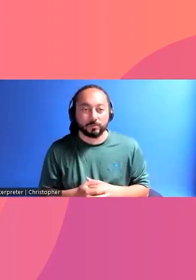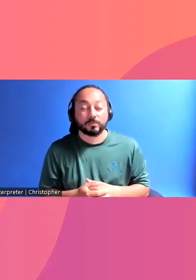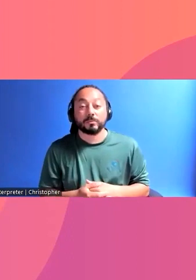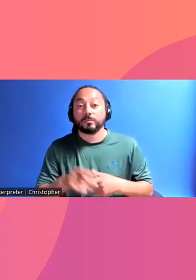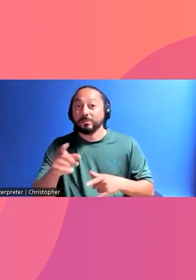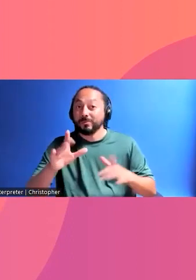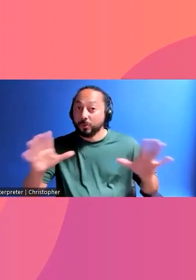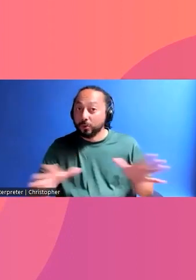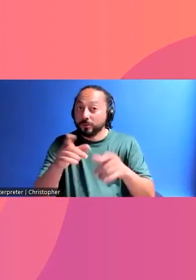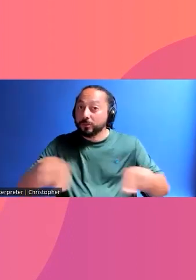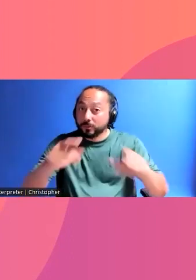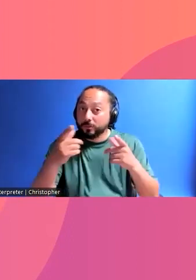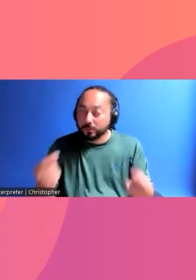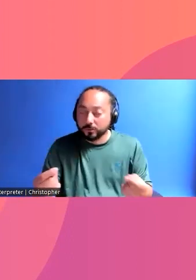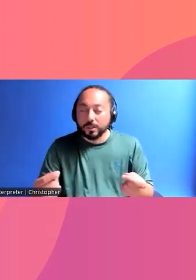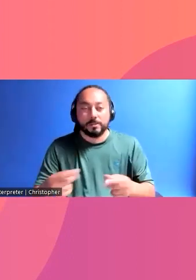Alors,